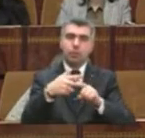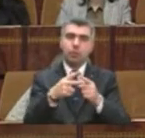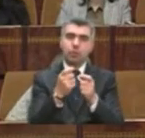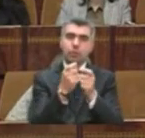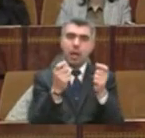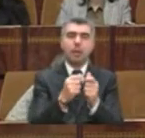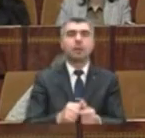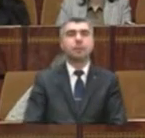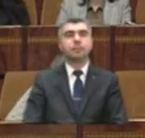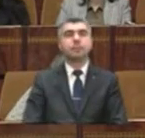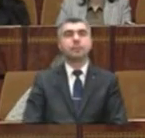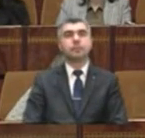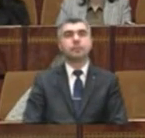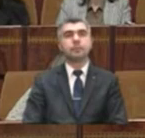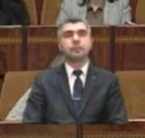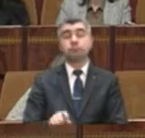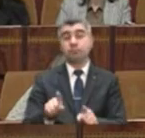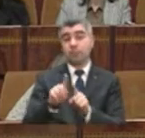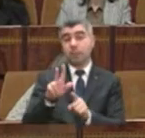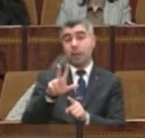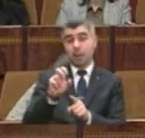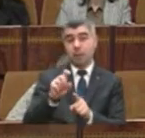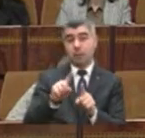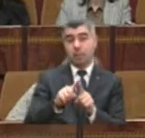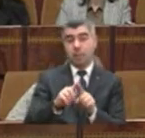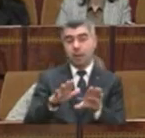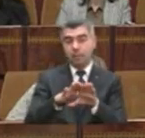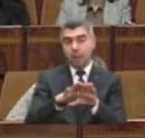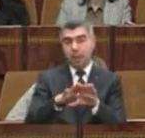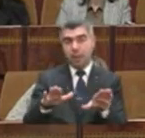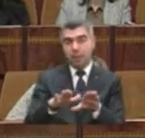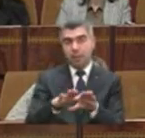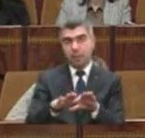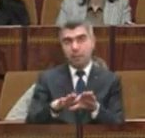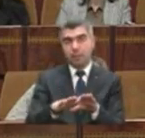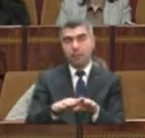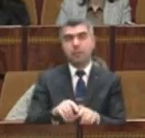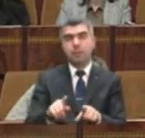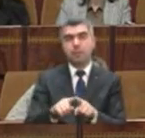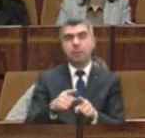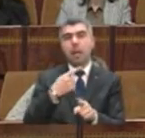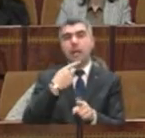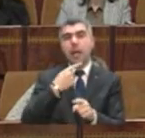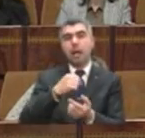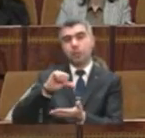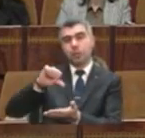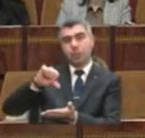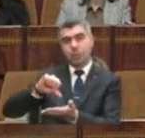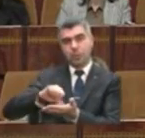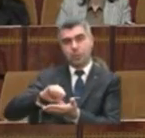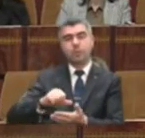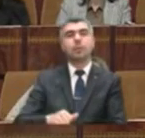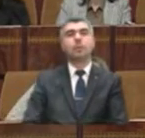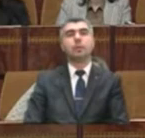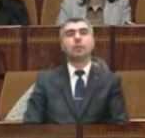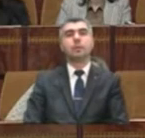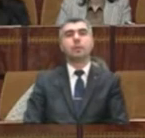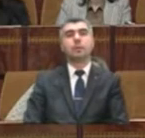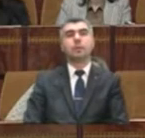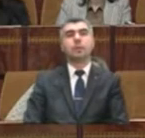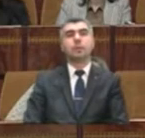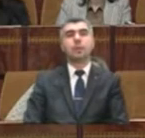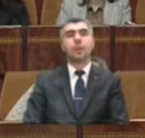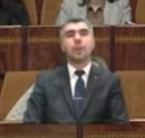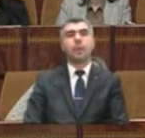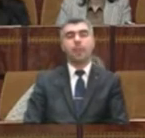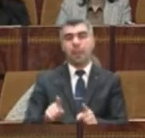الوزير، كما تنعرفوا بان الوعاء العقاري بالمنطقه باقليم ديال الناظور انها جات